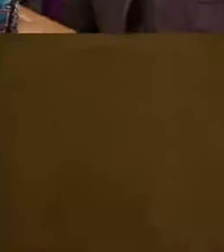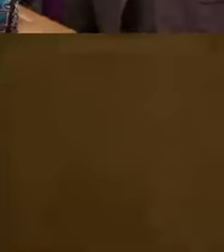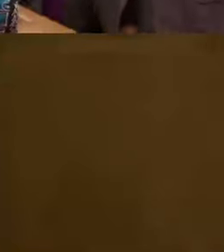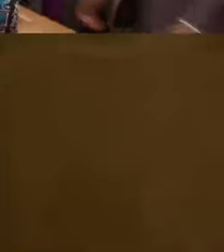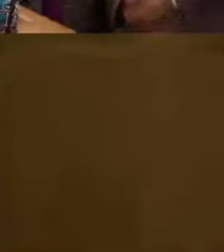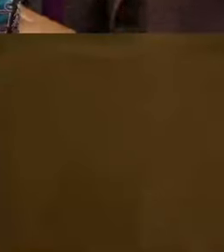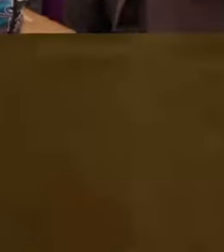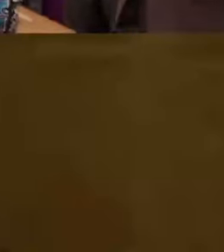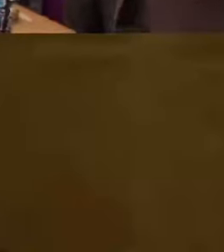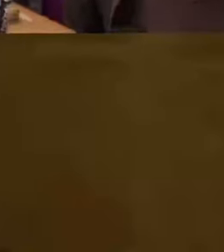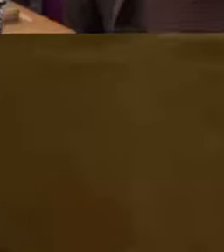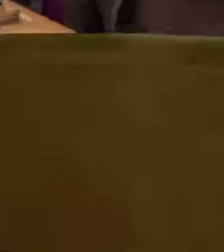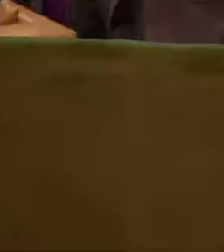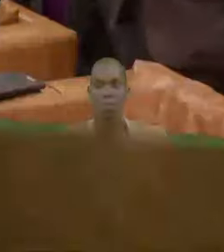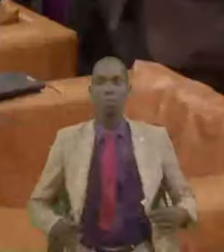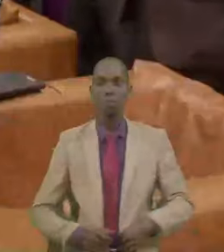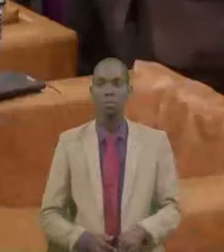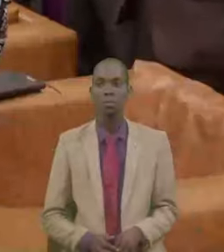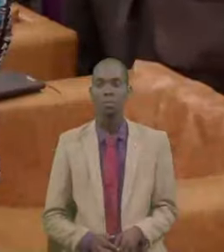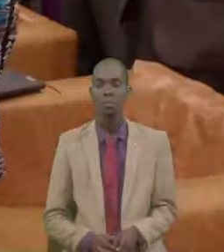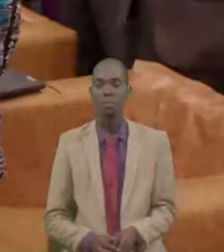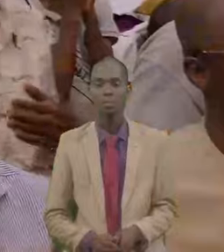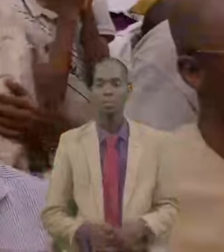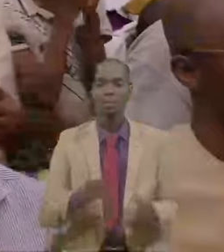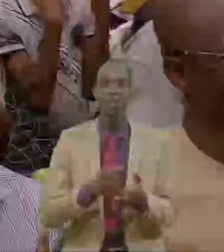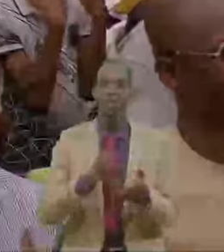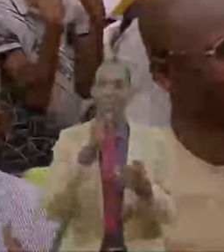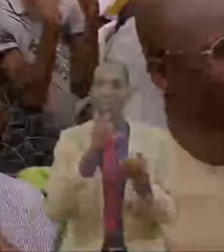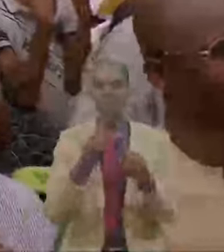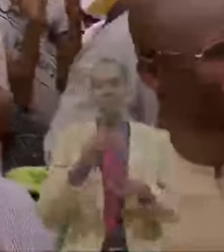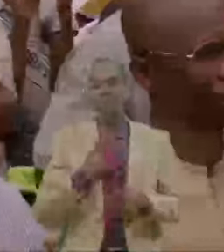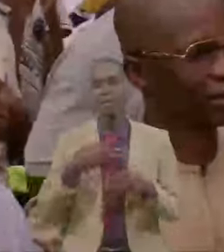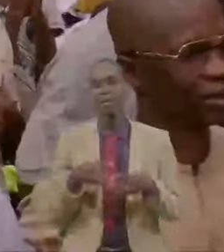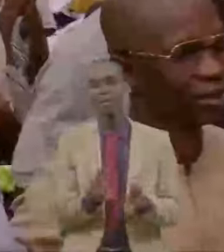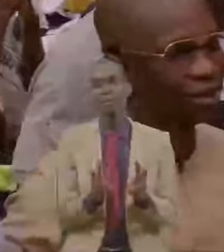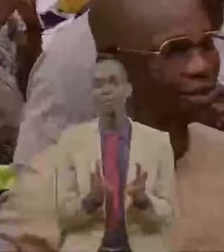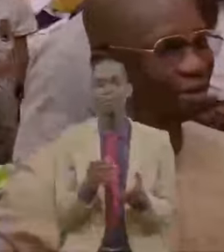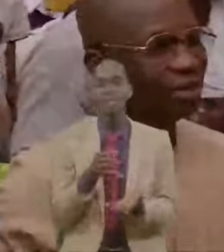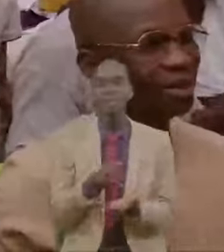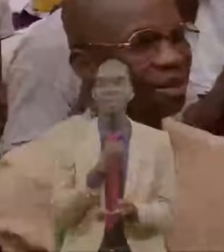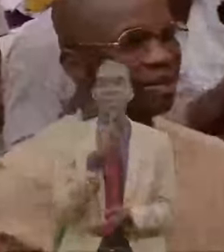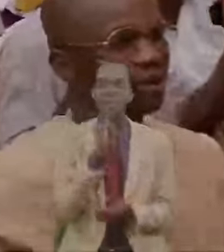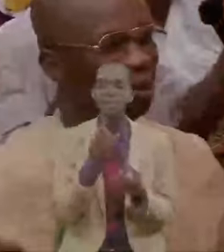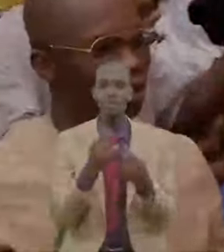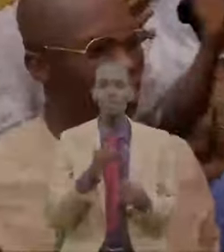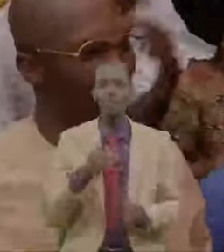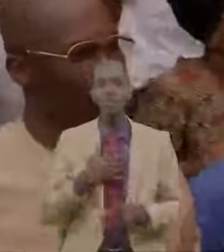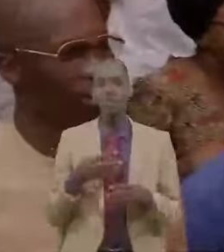Vous n'allez pas l'échapper. Hein? Cela m'arrivera. Je dis, cela m'arrivera.